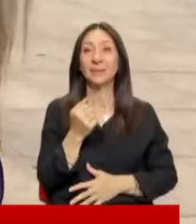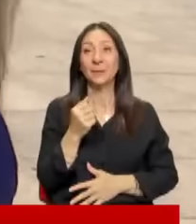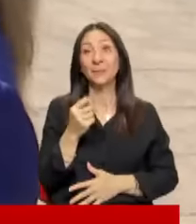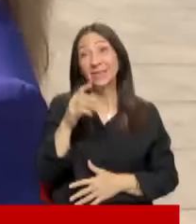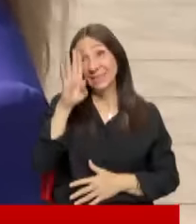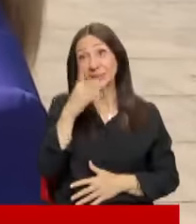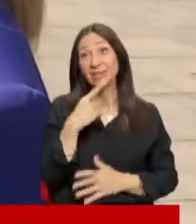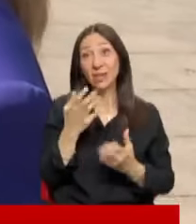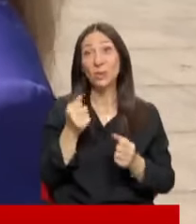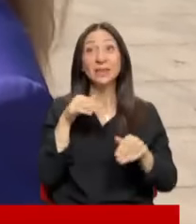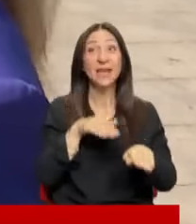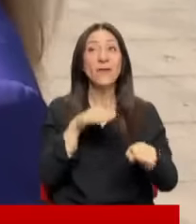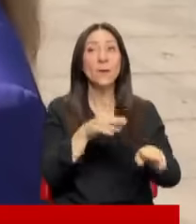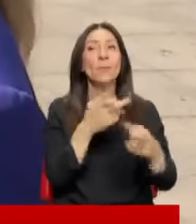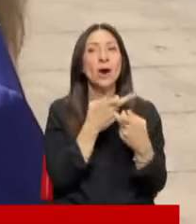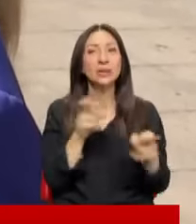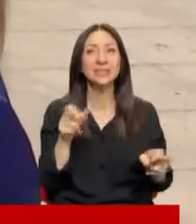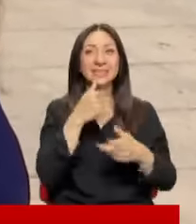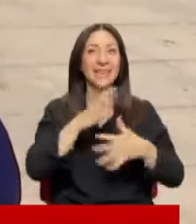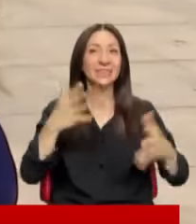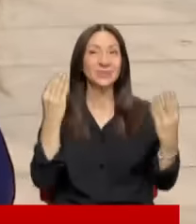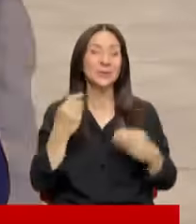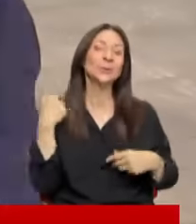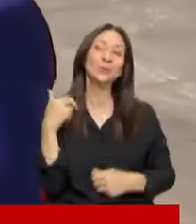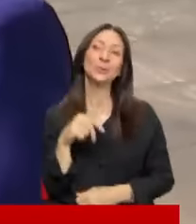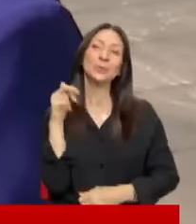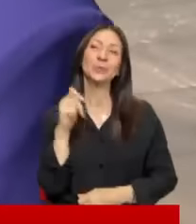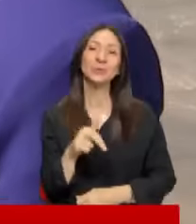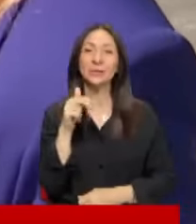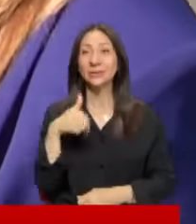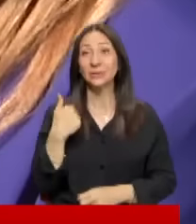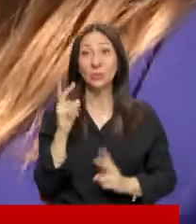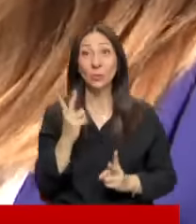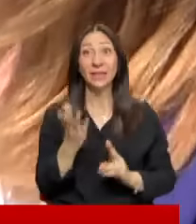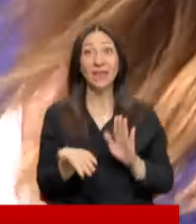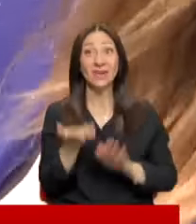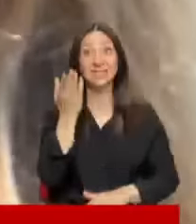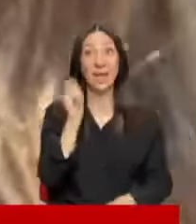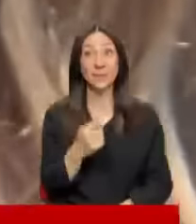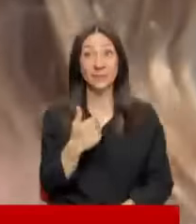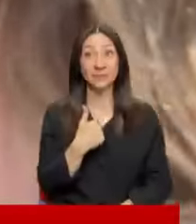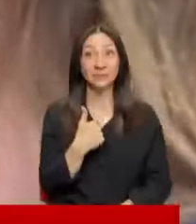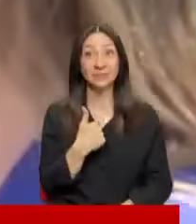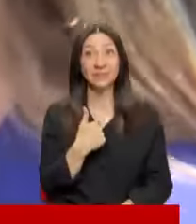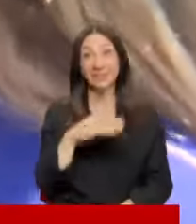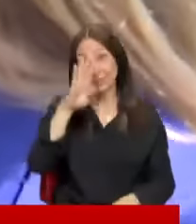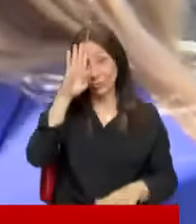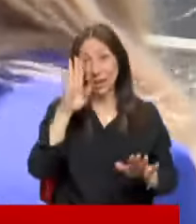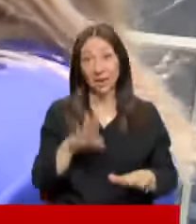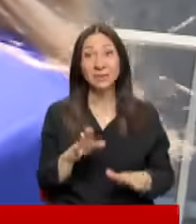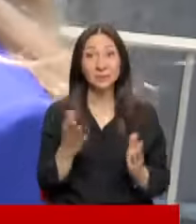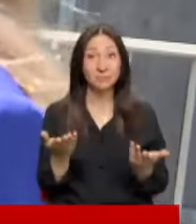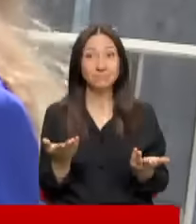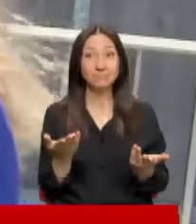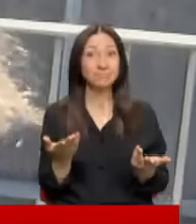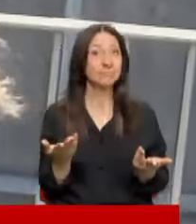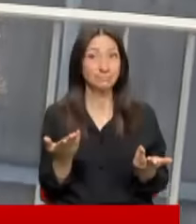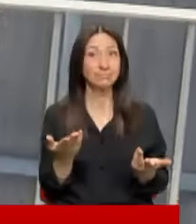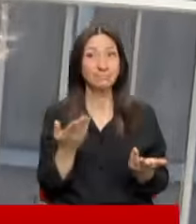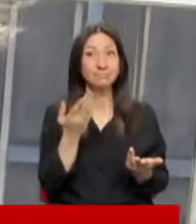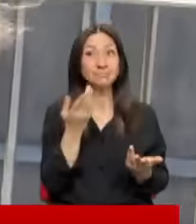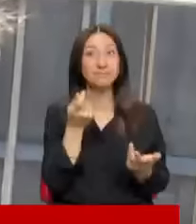tadını çıkarıyorum. Trafik bomboş, sahil çok güzel, yürüyüş yapıyorum. Normalde yaptığım yürüyüşten daha fazlasını yaptım. İstanbul'da kaldık, evet. Yani